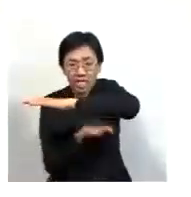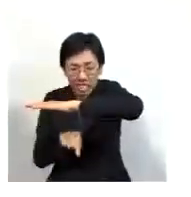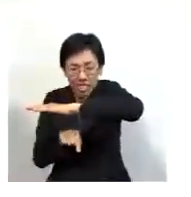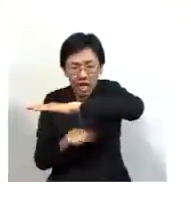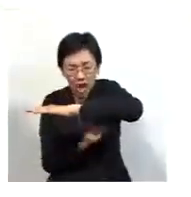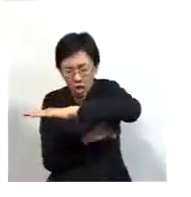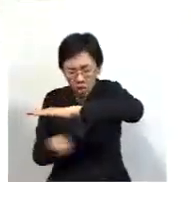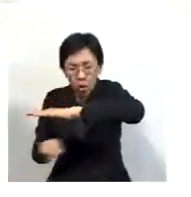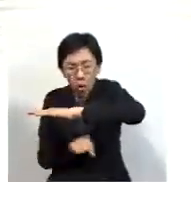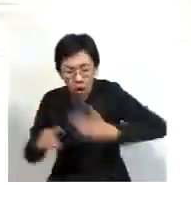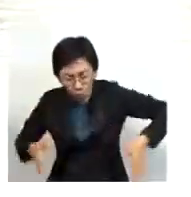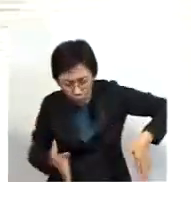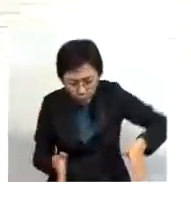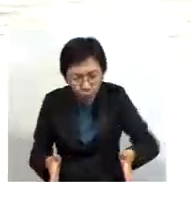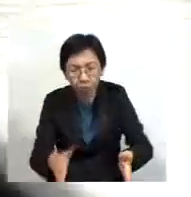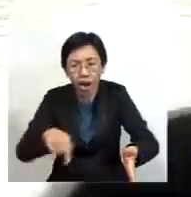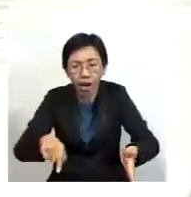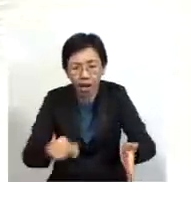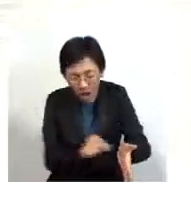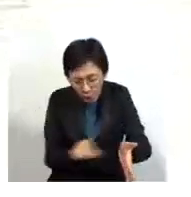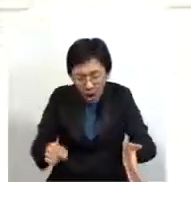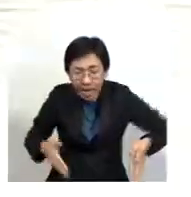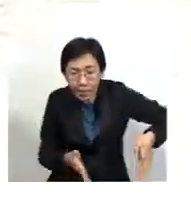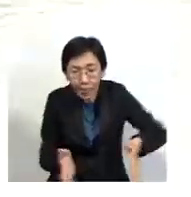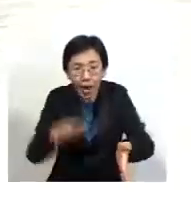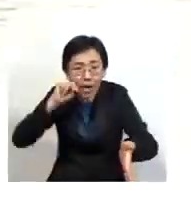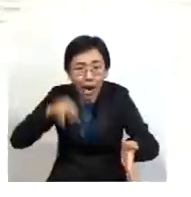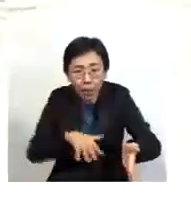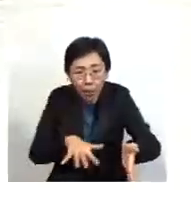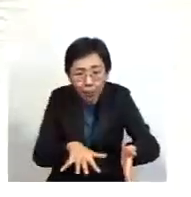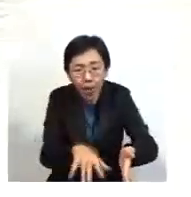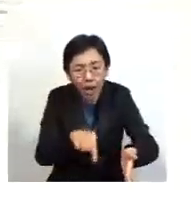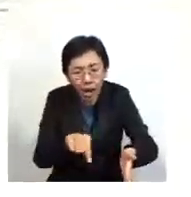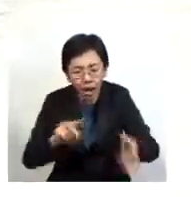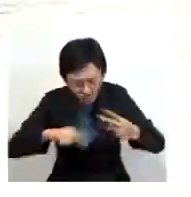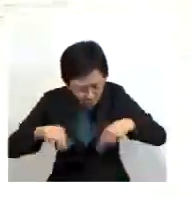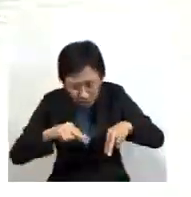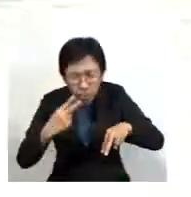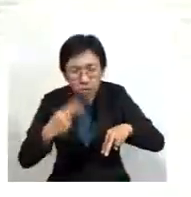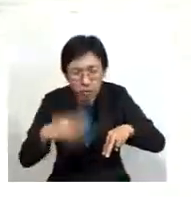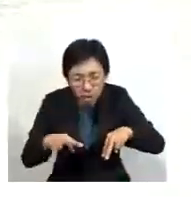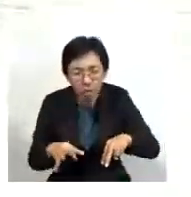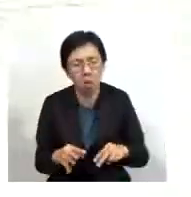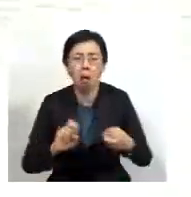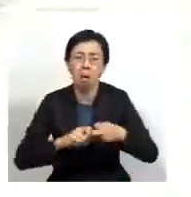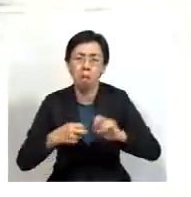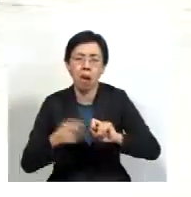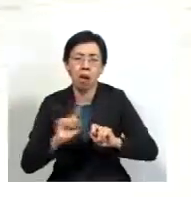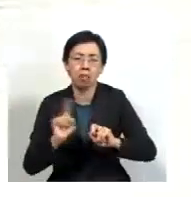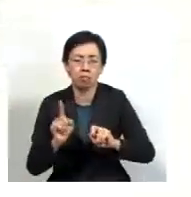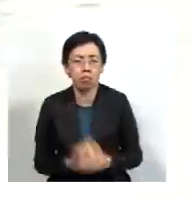างค่อนข้างเยอะค่ะซึ่งเมื่อเจ้าหน้าที่ตรวจสอบแล้วนะคะก็จะมีอุปสรรคนิดหน่อยก็